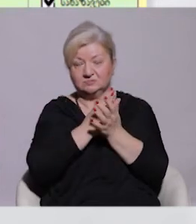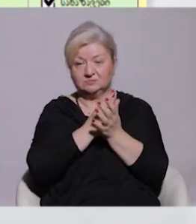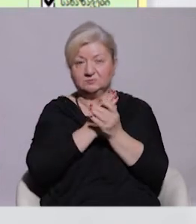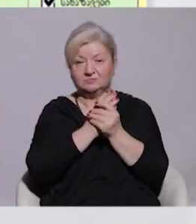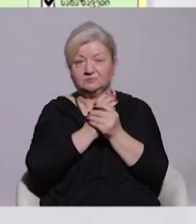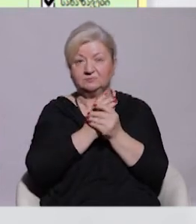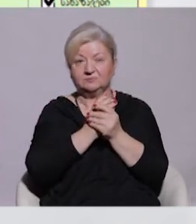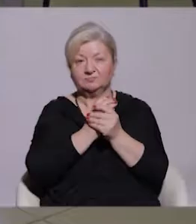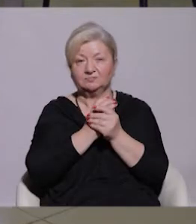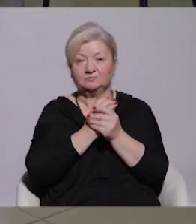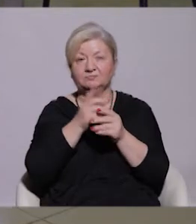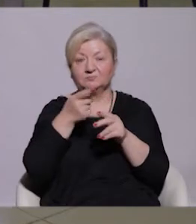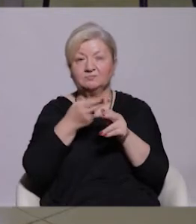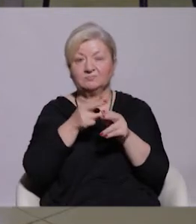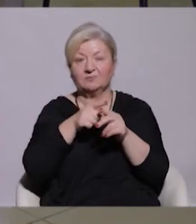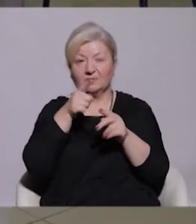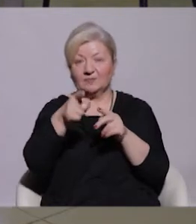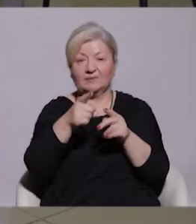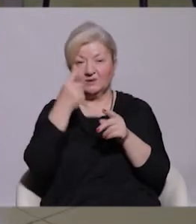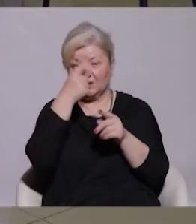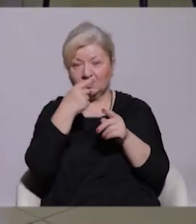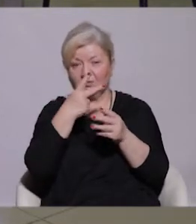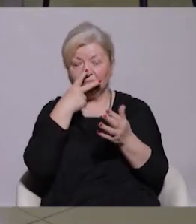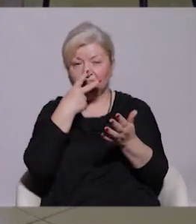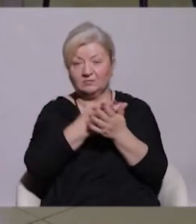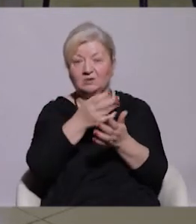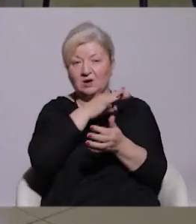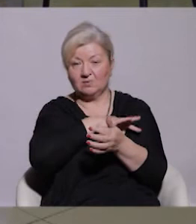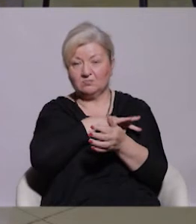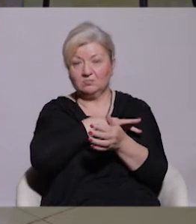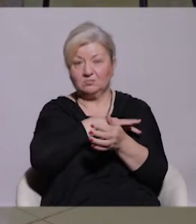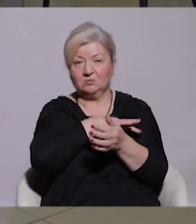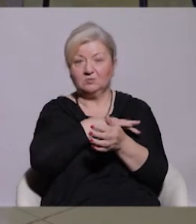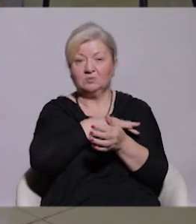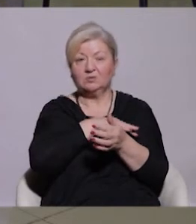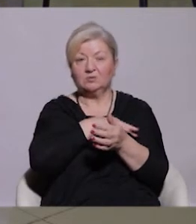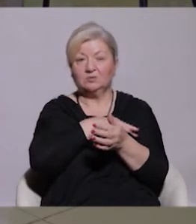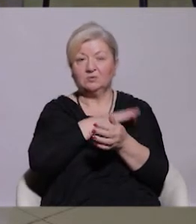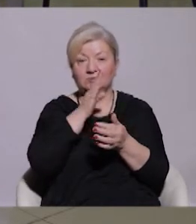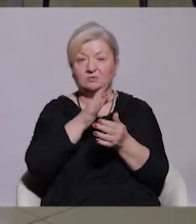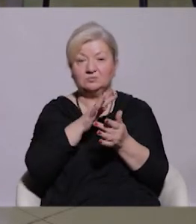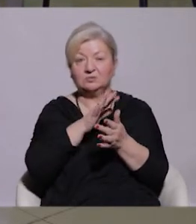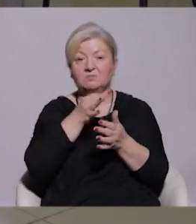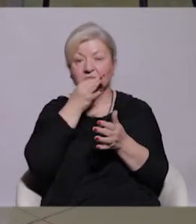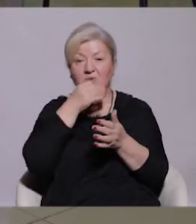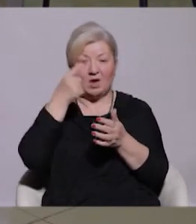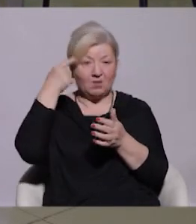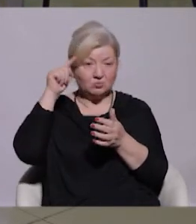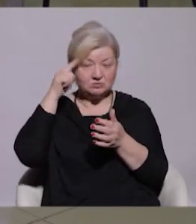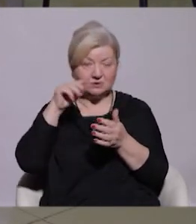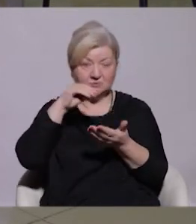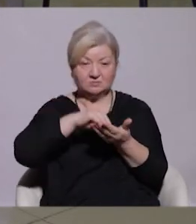მოსული მასის. და ამას ჩვენ, ამ გამოსახულებას ჩვენ გამოვიყენებთ უკვე შემდეგ